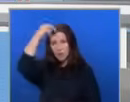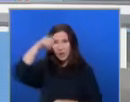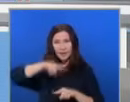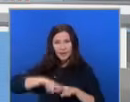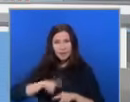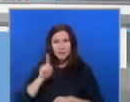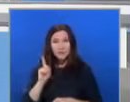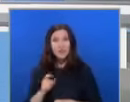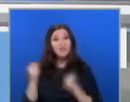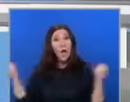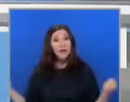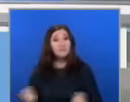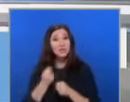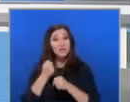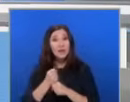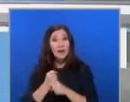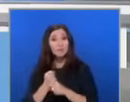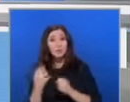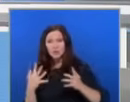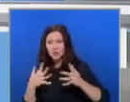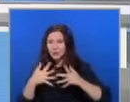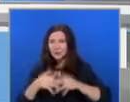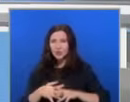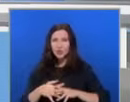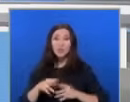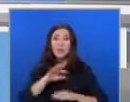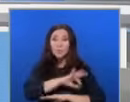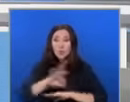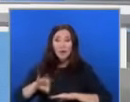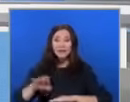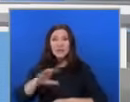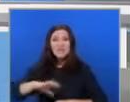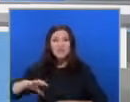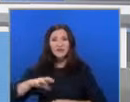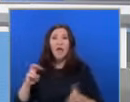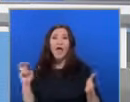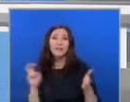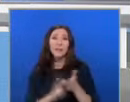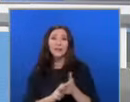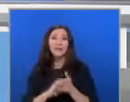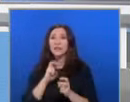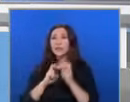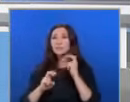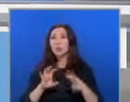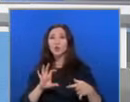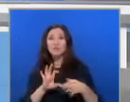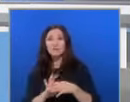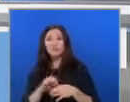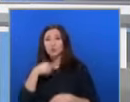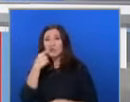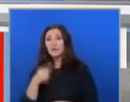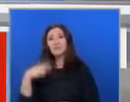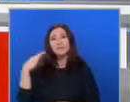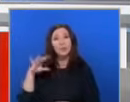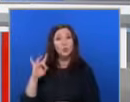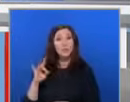България и Гърция трябва да активизират работата по стратегическите проекти в сферата на енергетиката и транспортната свързаност, заяви президентът